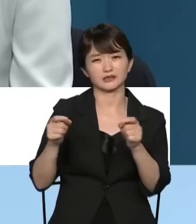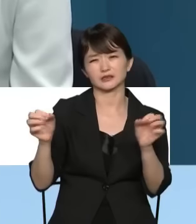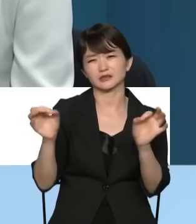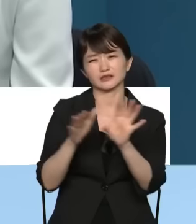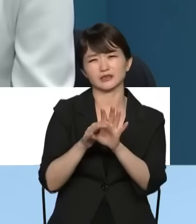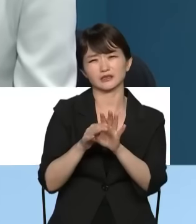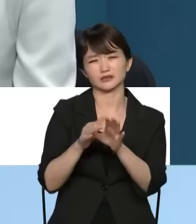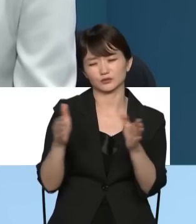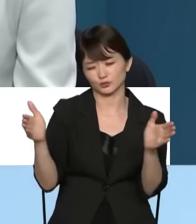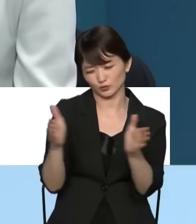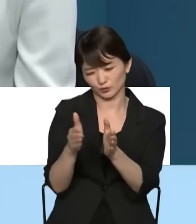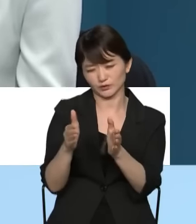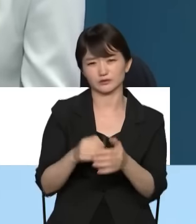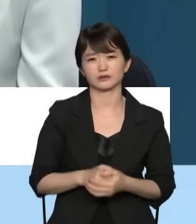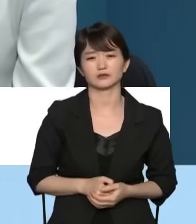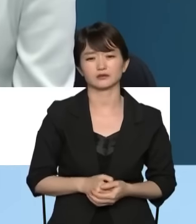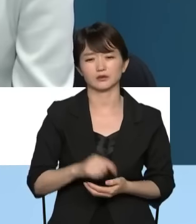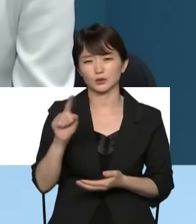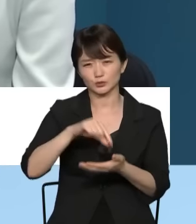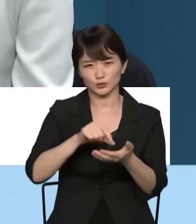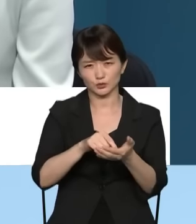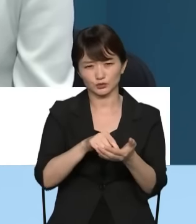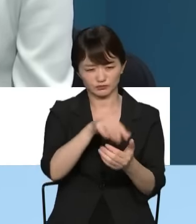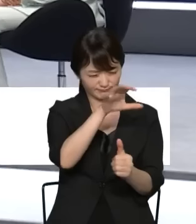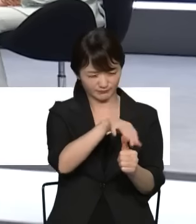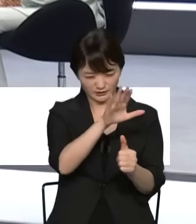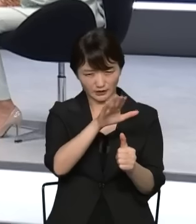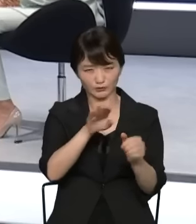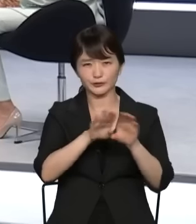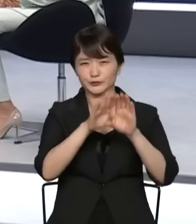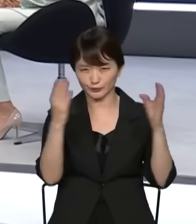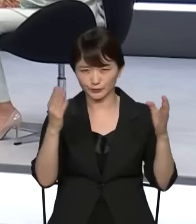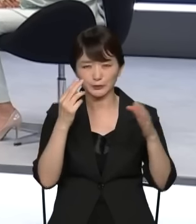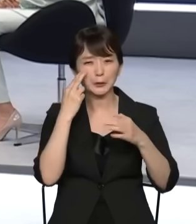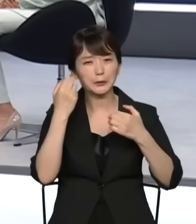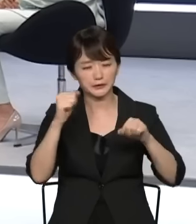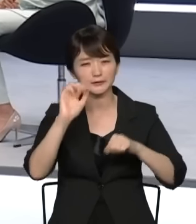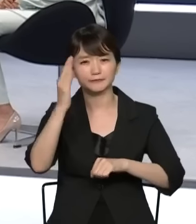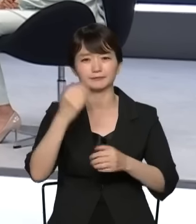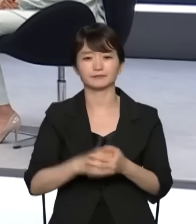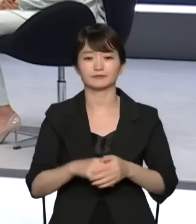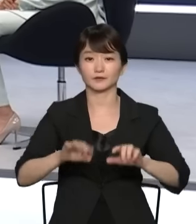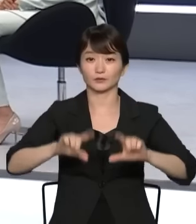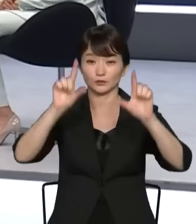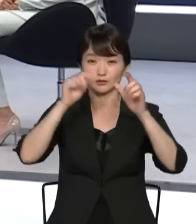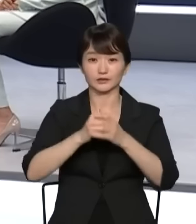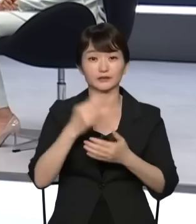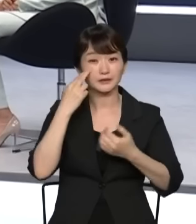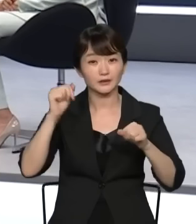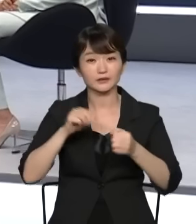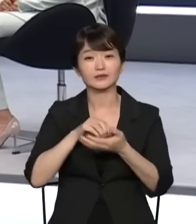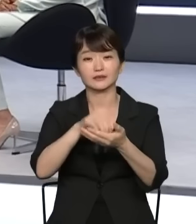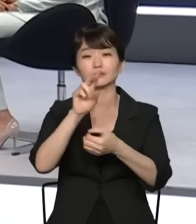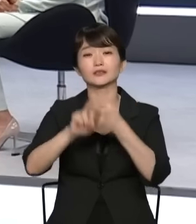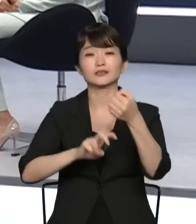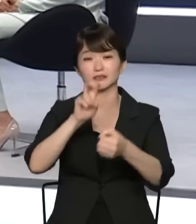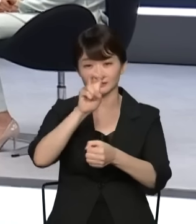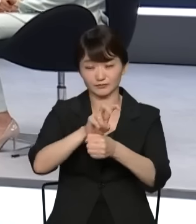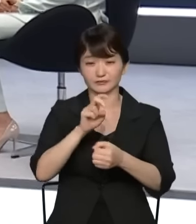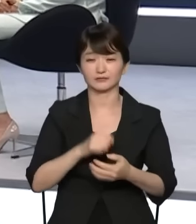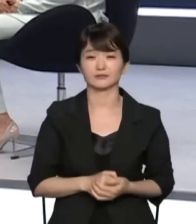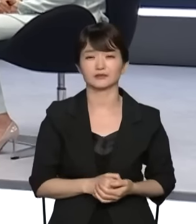좁아지니까. 규정 짓지 않고 네, 열어놓고 네, 네. 하시는군요. 그렇죠, 그렇죠. 올해로 데뷔 20년 차예요. 그러니까요. 네.